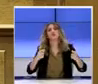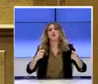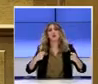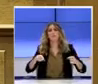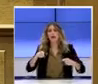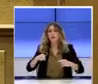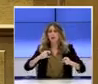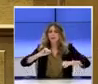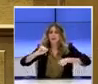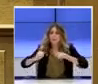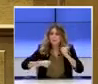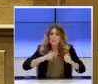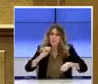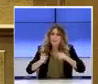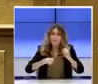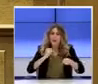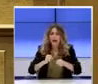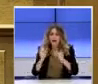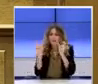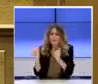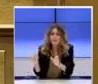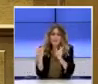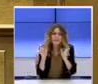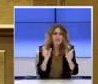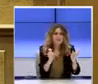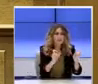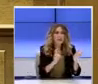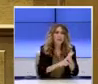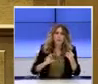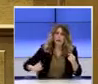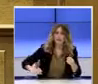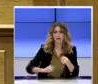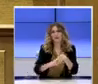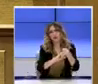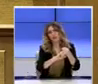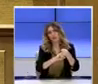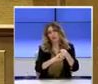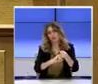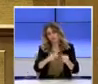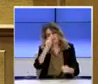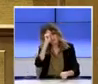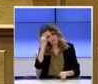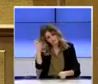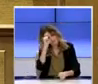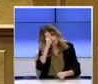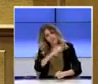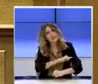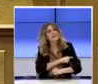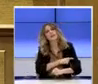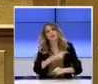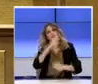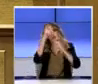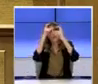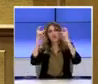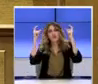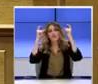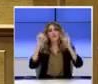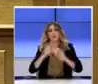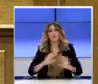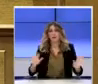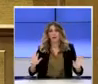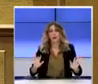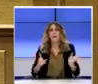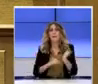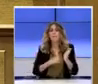μας, των γιατρών, των νοσηλευτών πρώτα απ' όλα, πρώτα απ' όλους, πρέπει να είναι σταθερό μέλημα